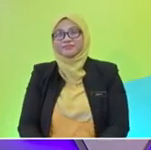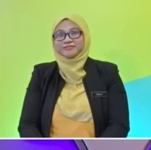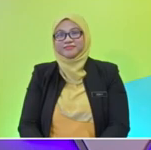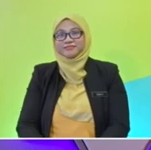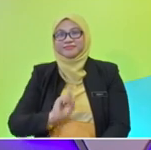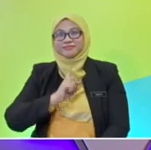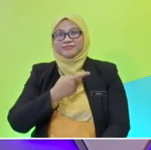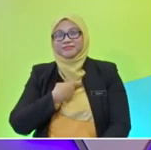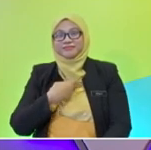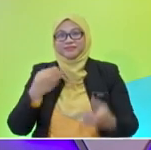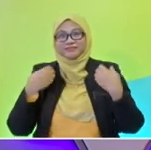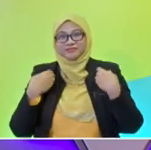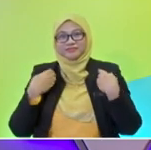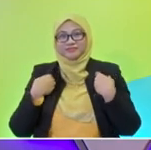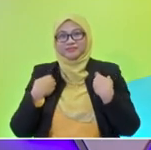itu juga ada pautan